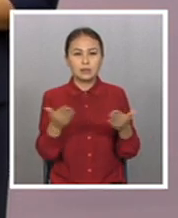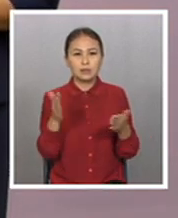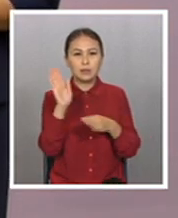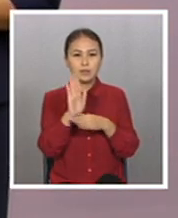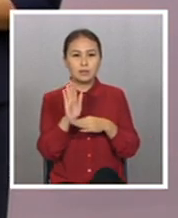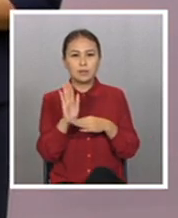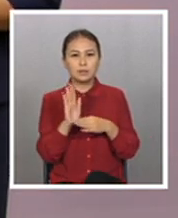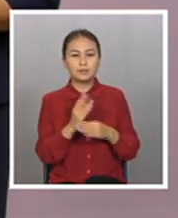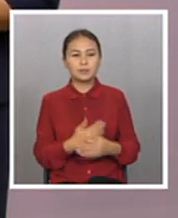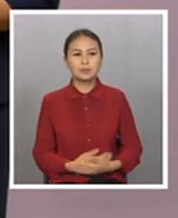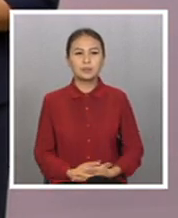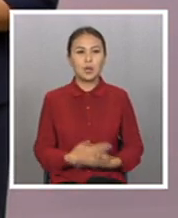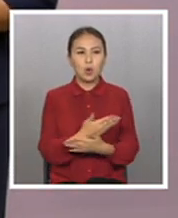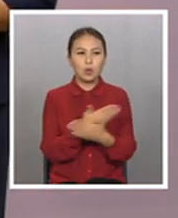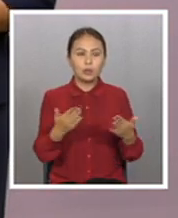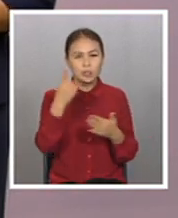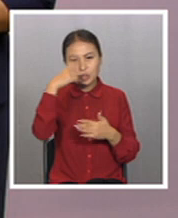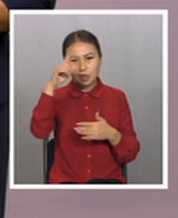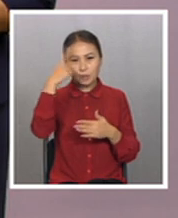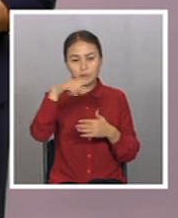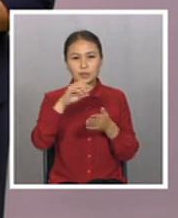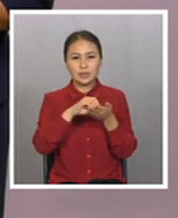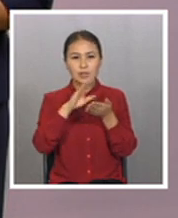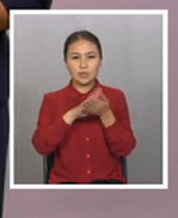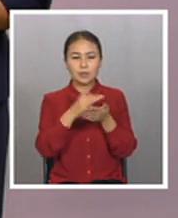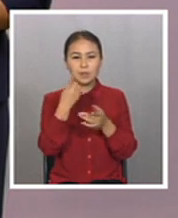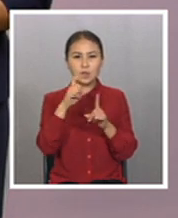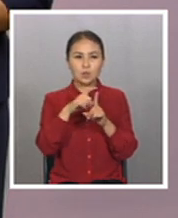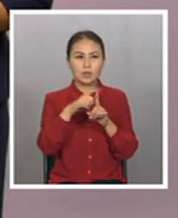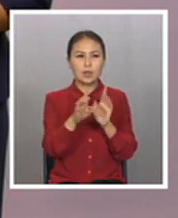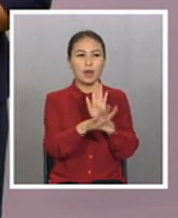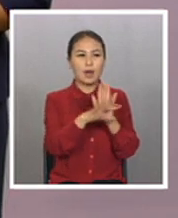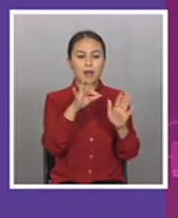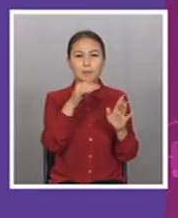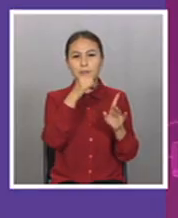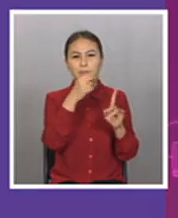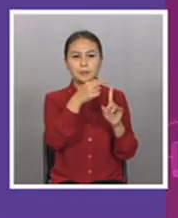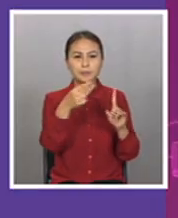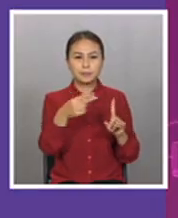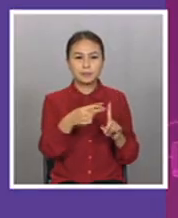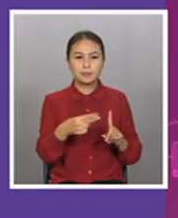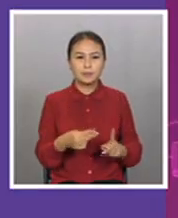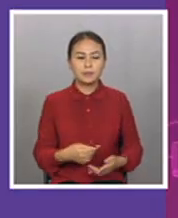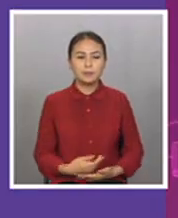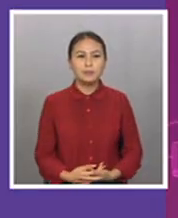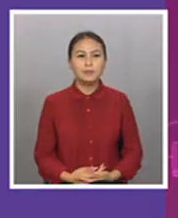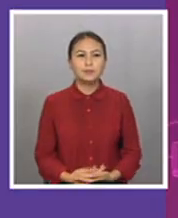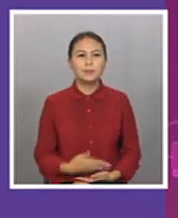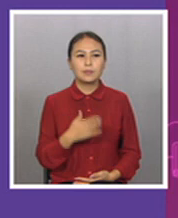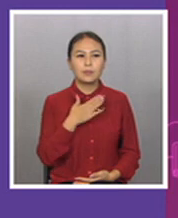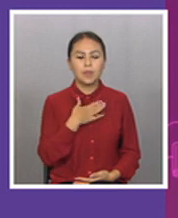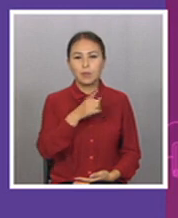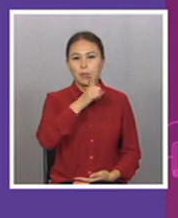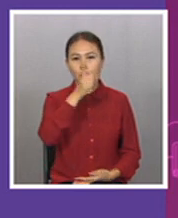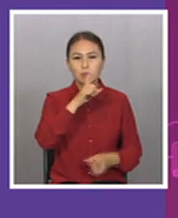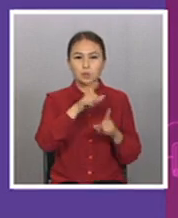тапсырма. Осы жұмбақтың шешуіндегі бір сөзді алып, мәтін құраймыз. Мен сәбіз деген